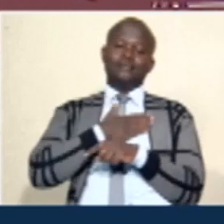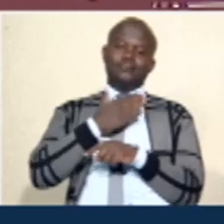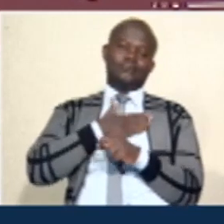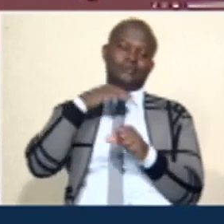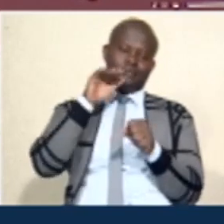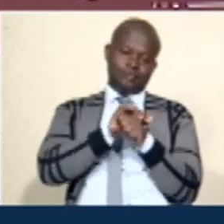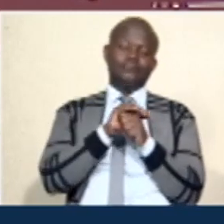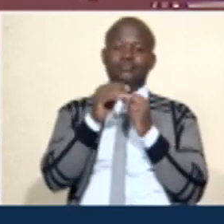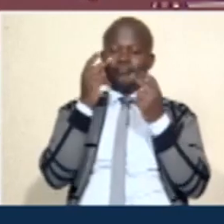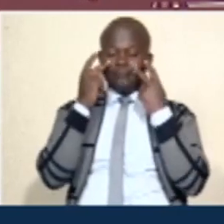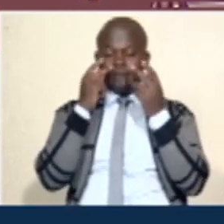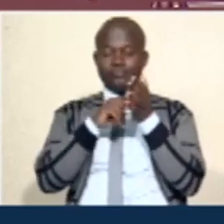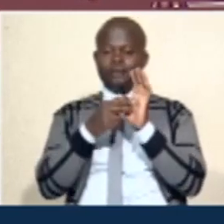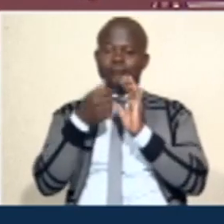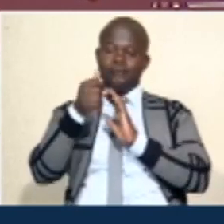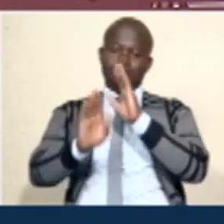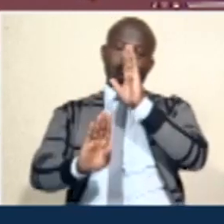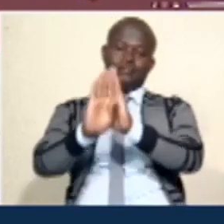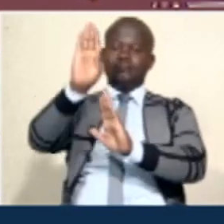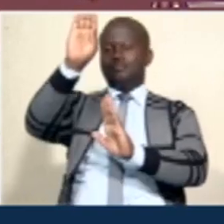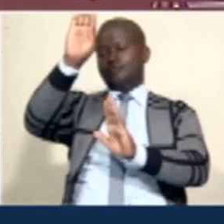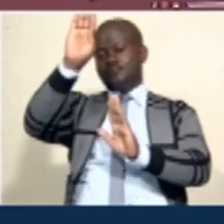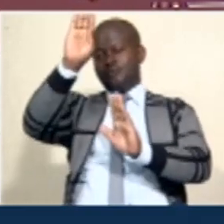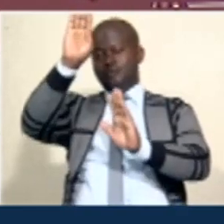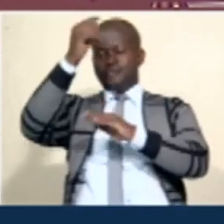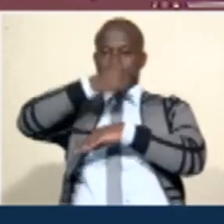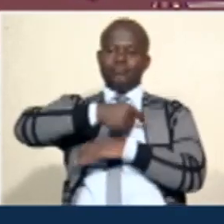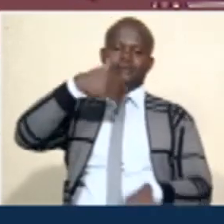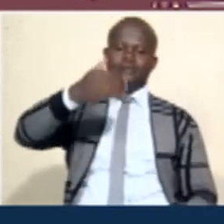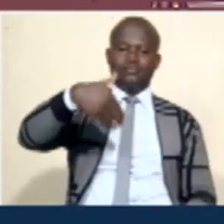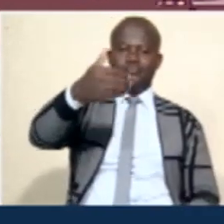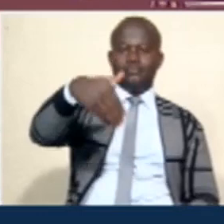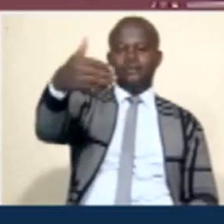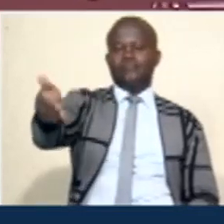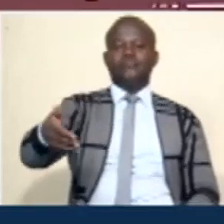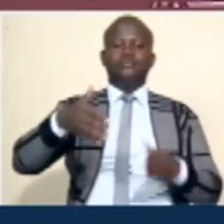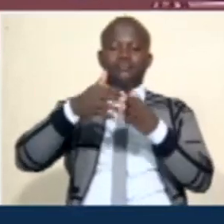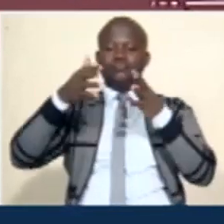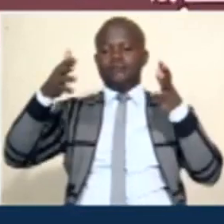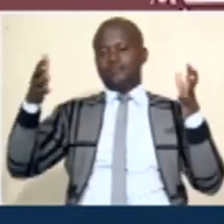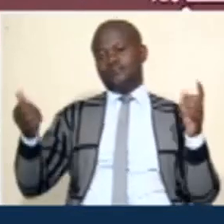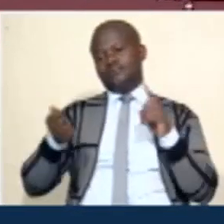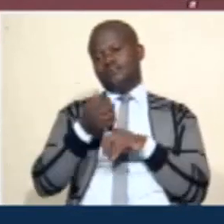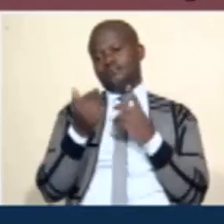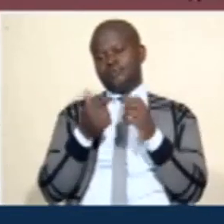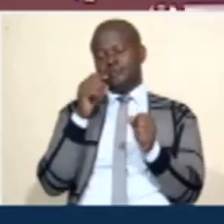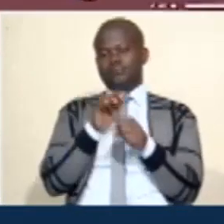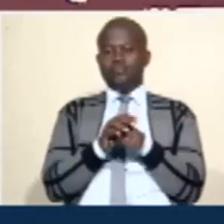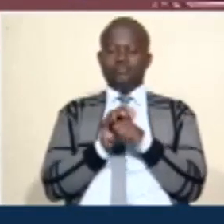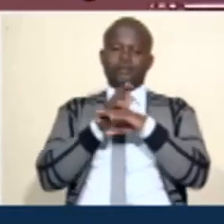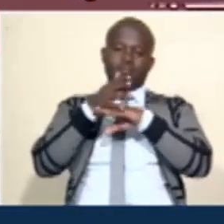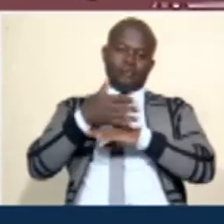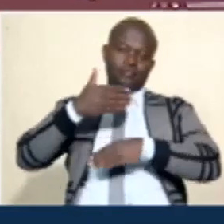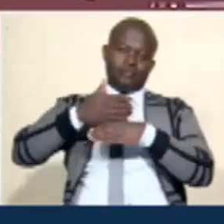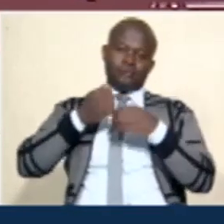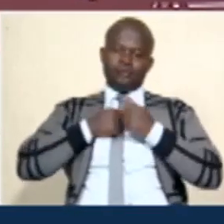cyane no kubona imishinga yanyu itera imbere umunsi ku wundi waguka ugera kure cyane urengana imbibi